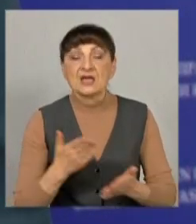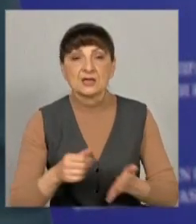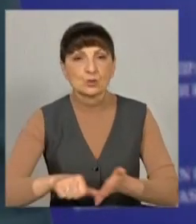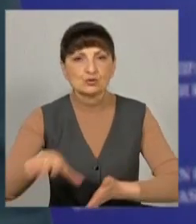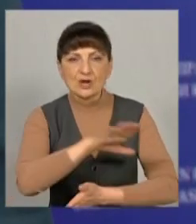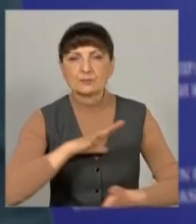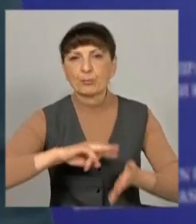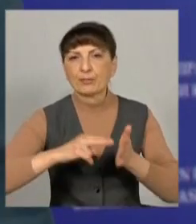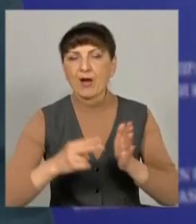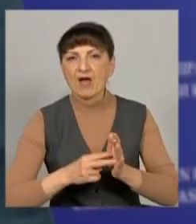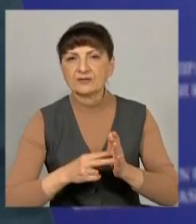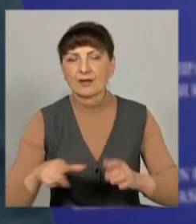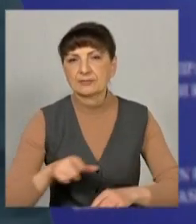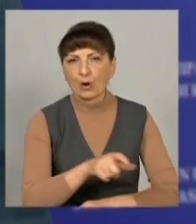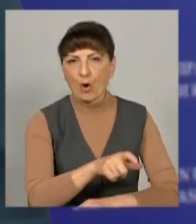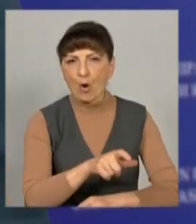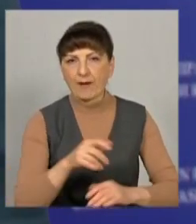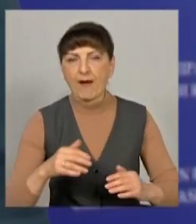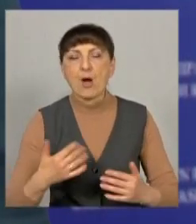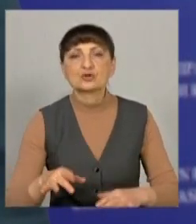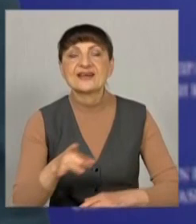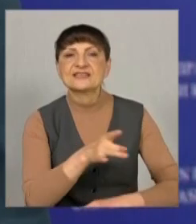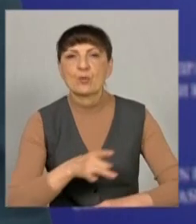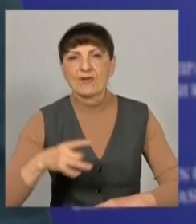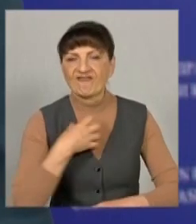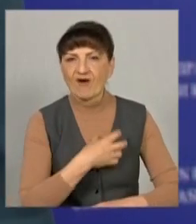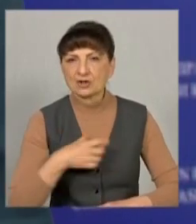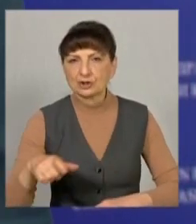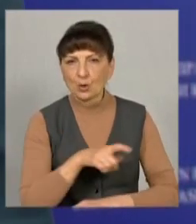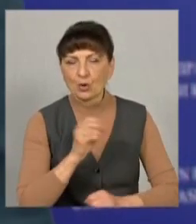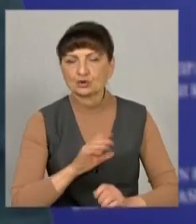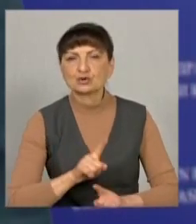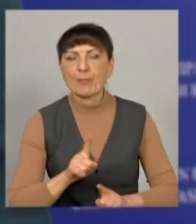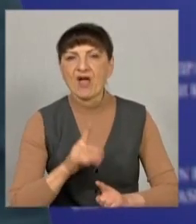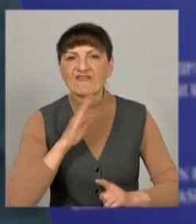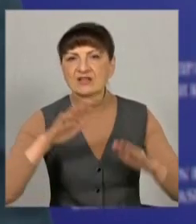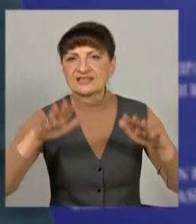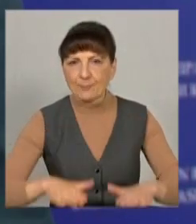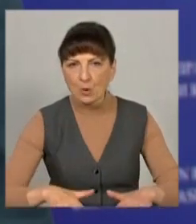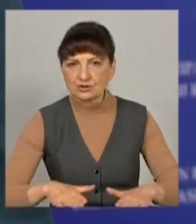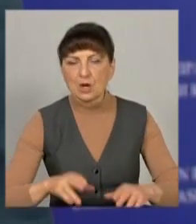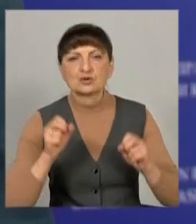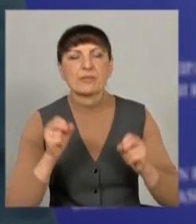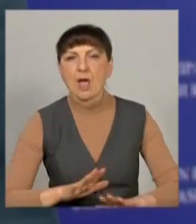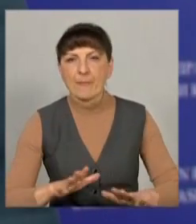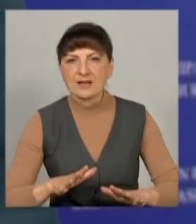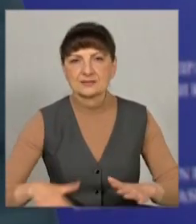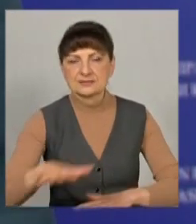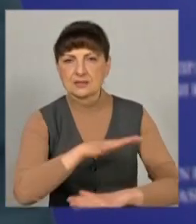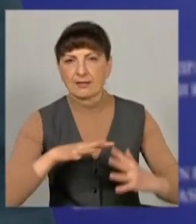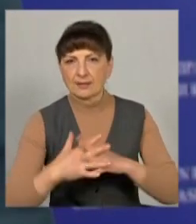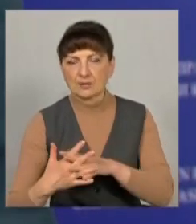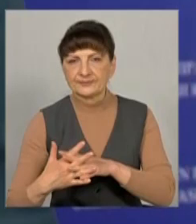производили плановый разрыв дорожного полотна, в том числе республиканских дорог, для того, чтобы сбросить воду, чтобы они не угрожали населенным пунктам.